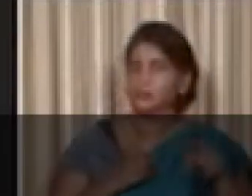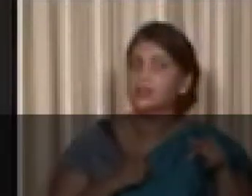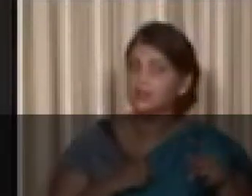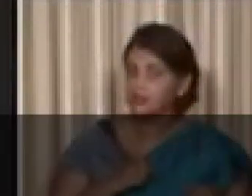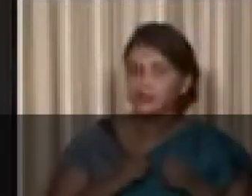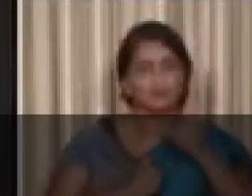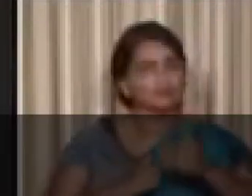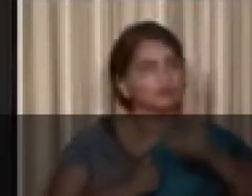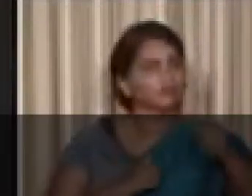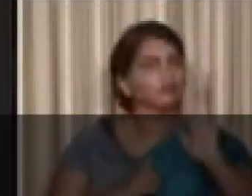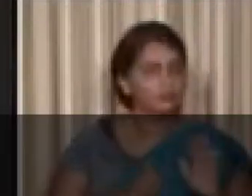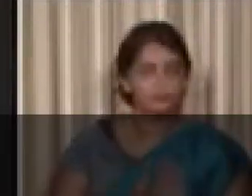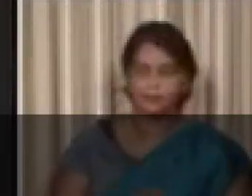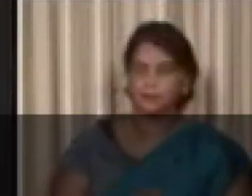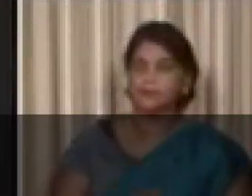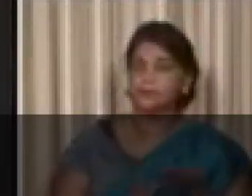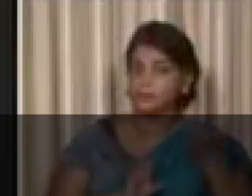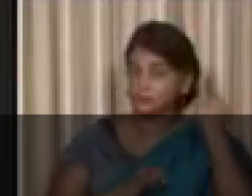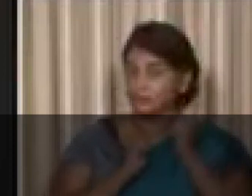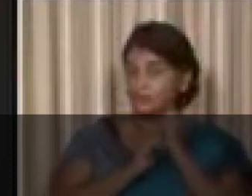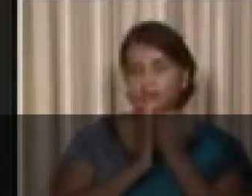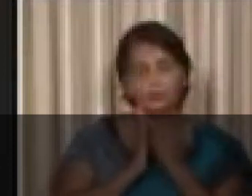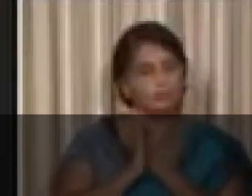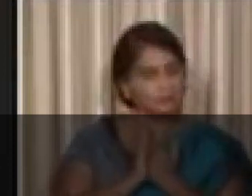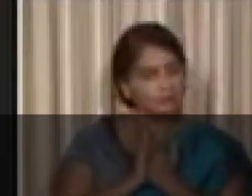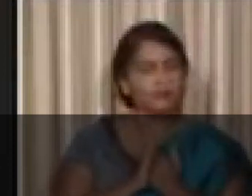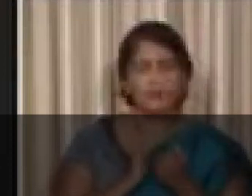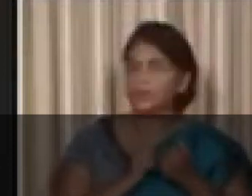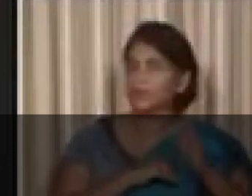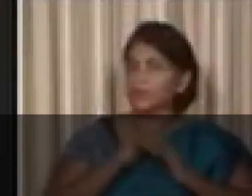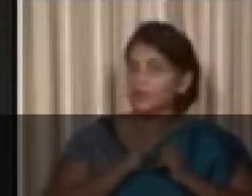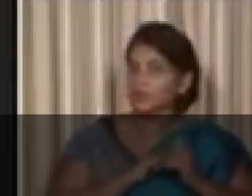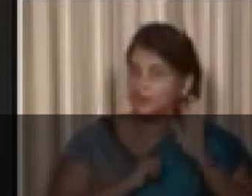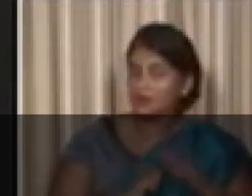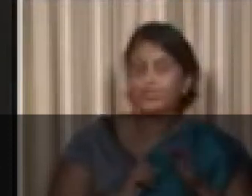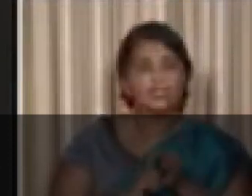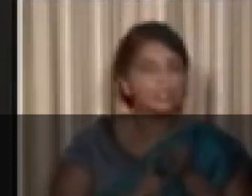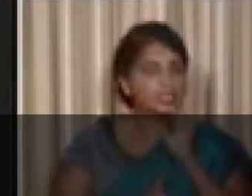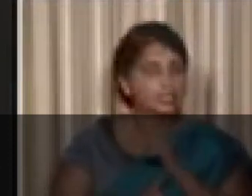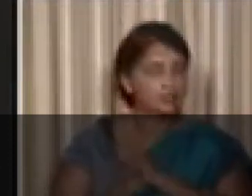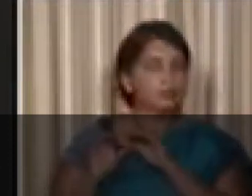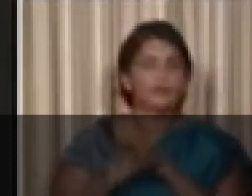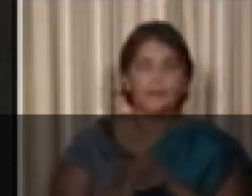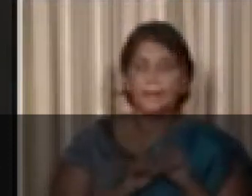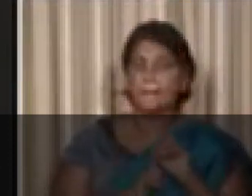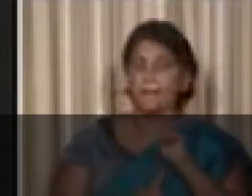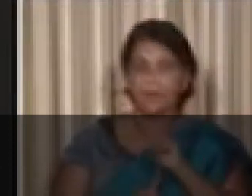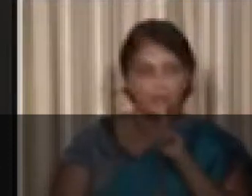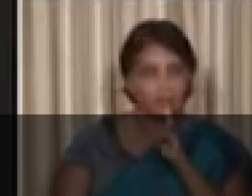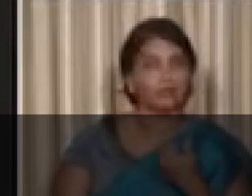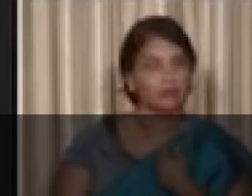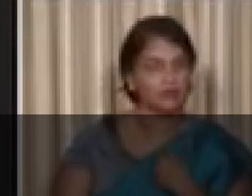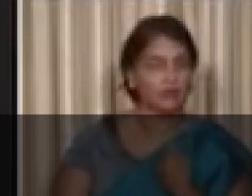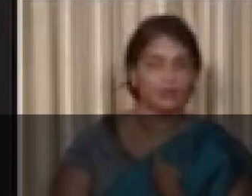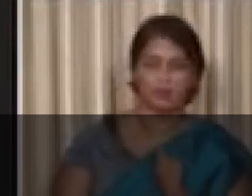මට්ටම ඉස්සරහට ගෙනියන්න තියෙන්නේ. එදා ඒ වැඩසටහනට ඒ ගත්තු ක්‍රියාමාර්ගෙදී ජනාධිපතිතුමා මැවිලා මේ පාර්ලිමේන්තුව කිව්වා මම